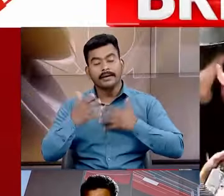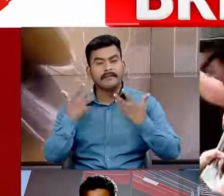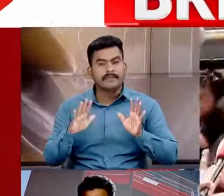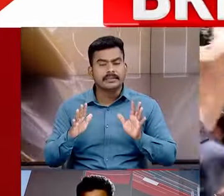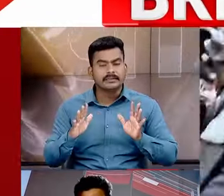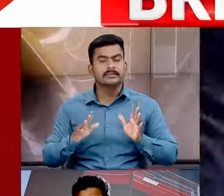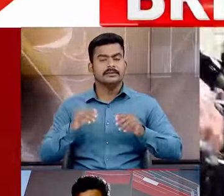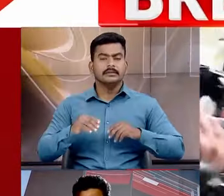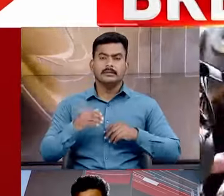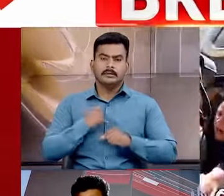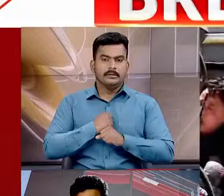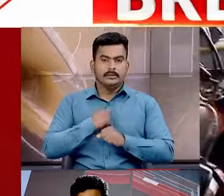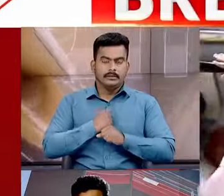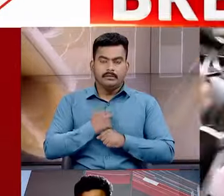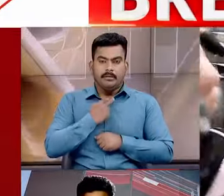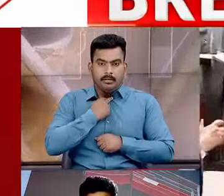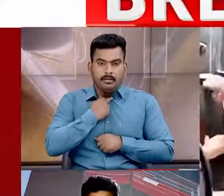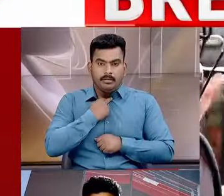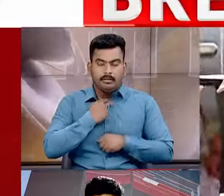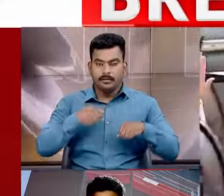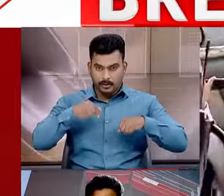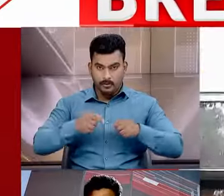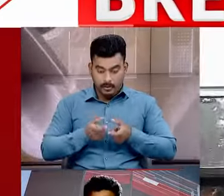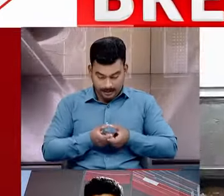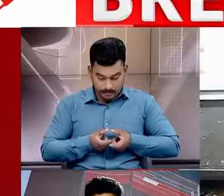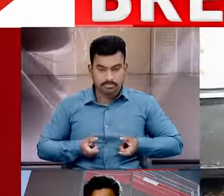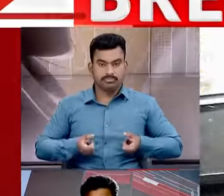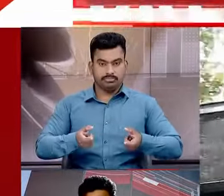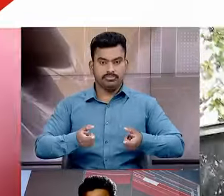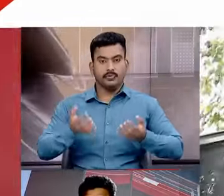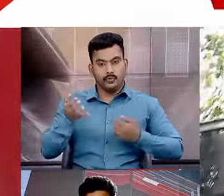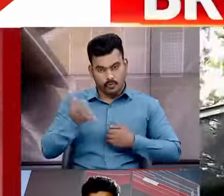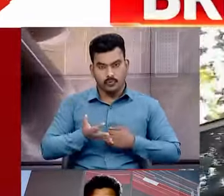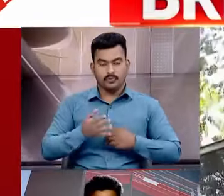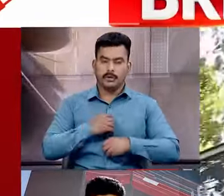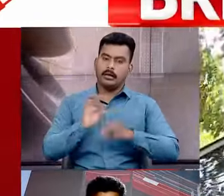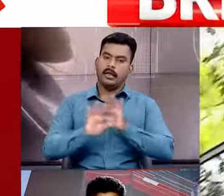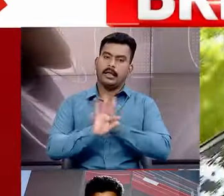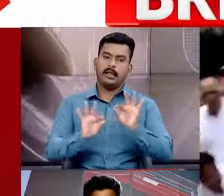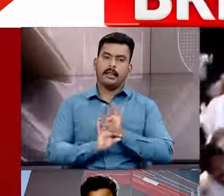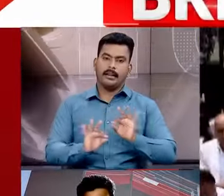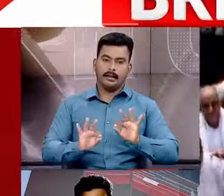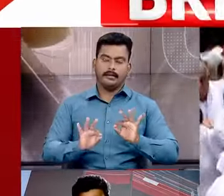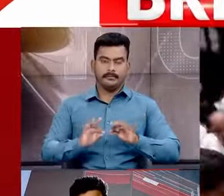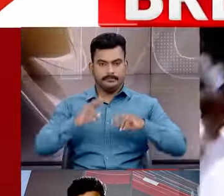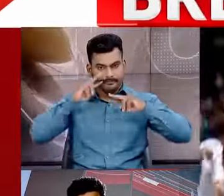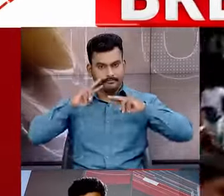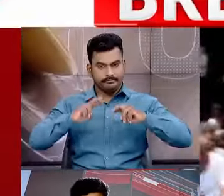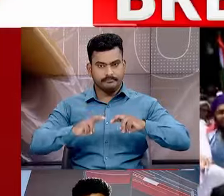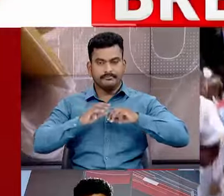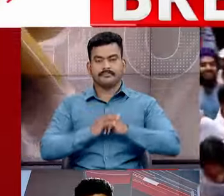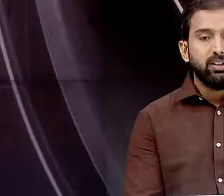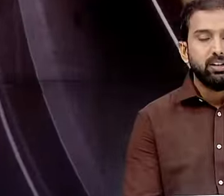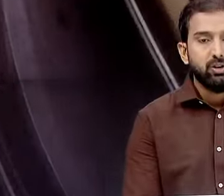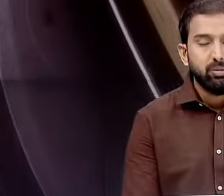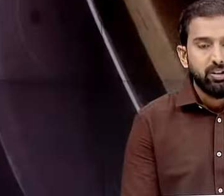ആ ഘട്ടത്തിലാണ് അസാധാരണമായിട്ടുള്ള ഒരു സമിതിയെ നിയോഗിച്ച് കാര്യങ്ങൾ പഠിക്കാൻ കേന്ദ്ര വിദ്യാഭ്യാസ മന്ത്രാലയം തീരുമാനിച്ചിരിക്കുന്നത്. ശരി, അനൂപ് ദാസാണ്